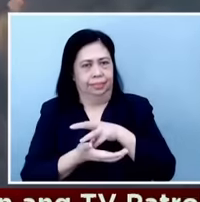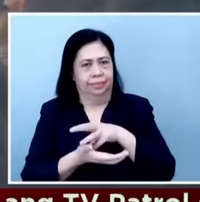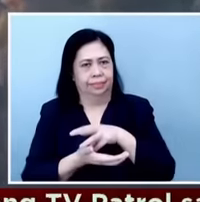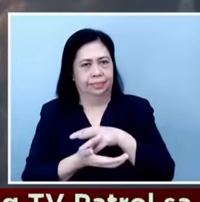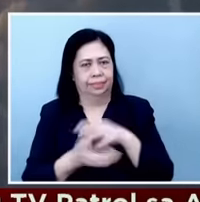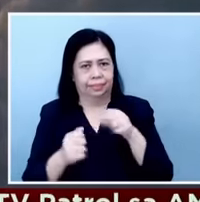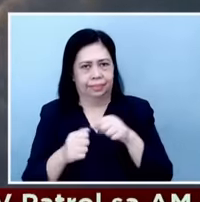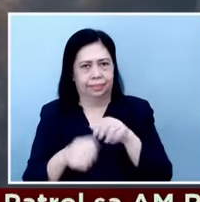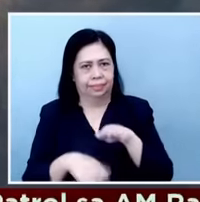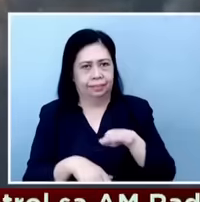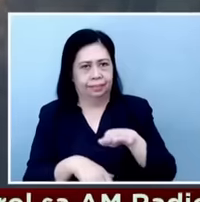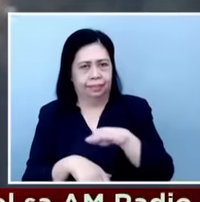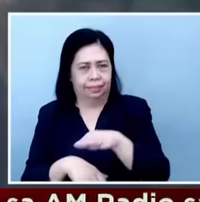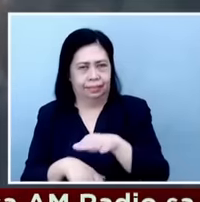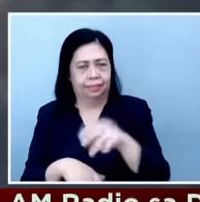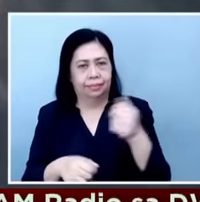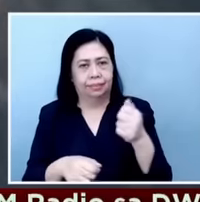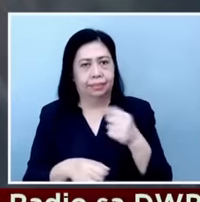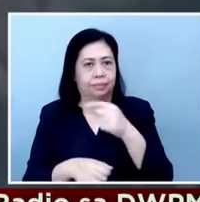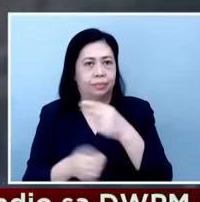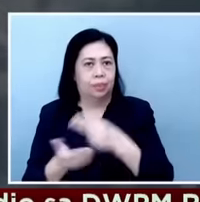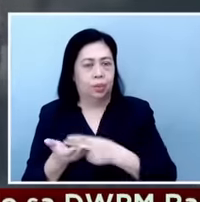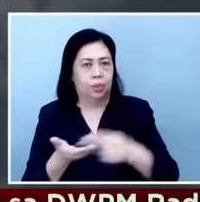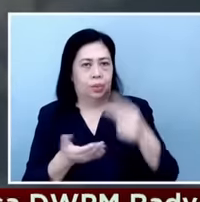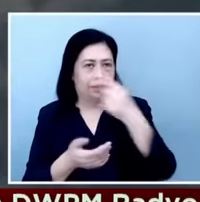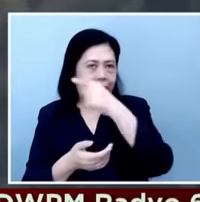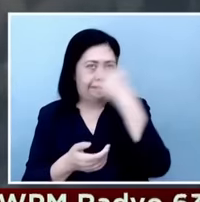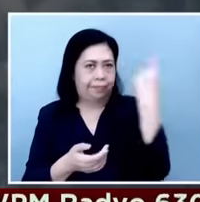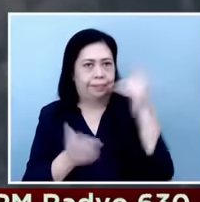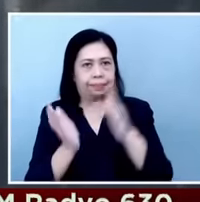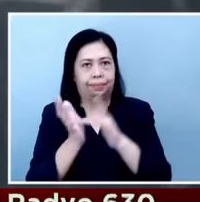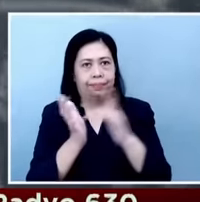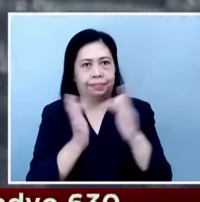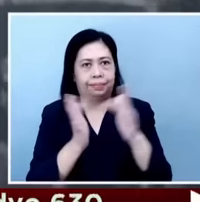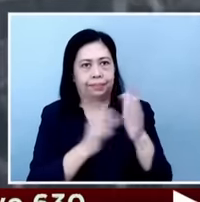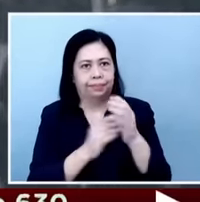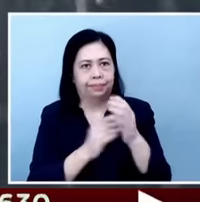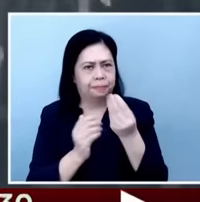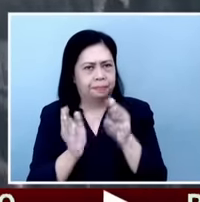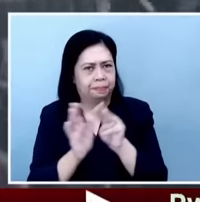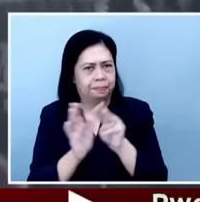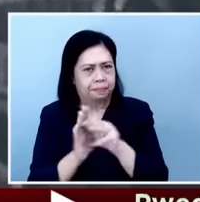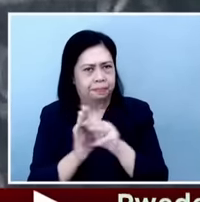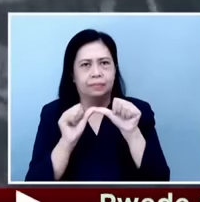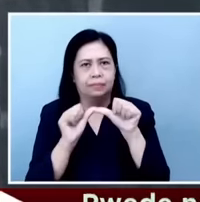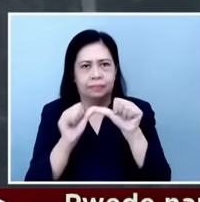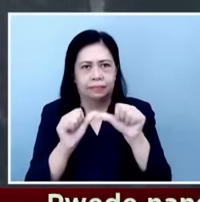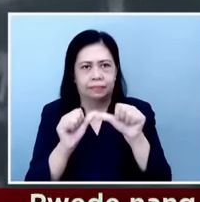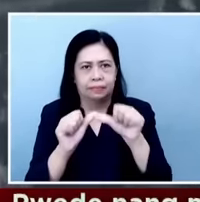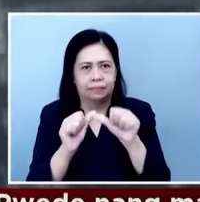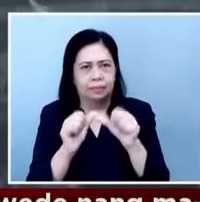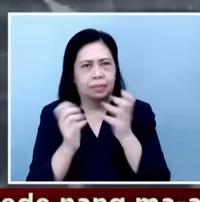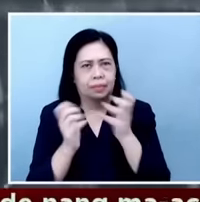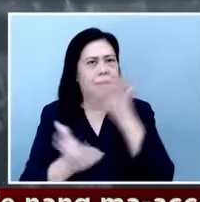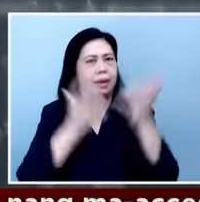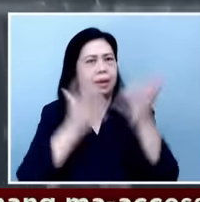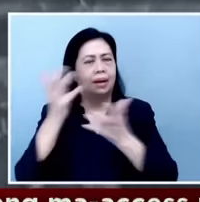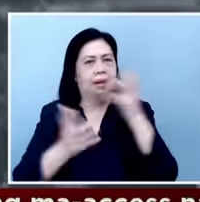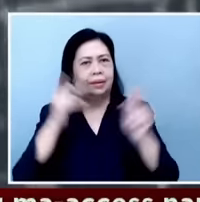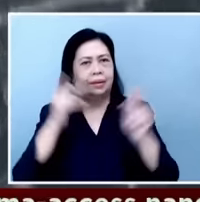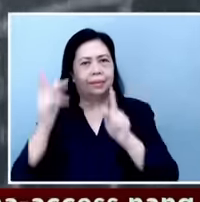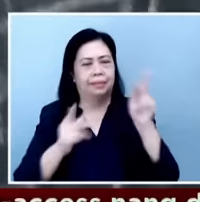andas po ng mahal na poong Nazareno. Ilang minuto na lamang po yan at tuloy-tuloy po. Nagsisigawan na po mga tao dito sa